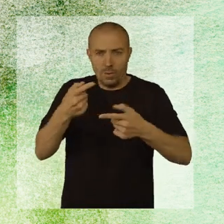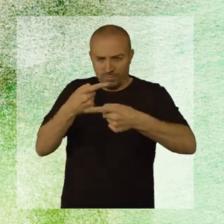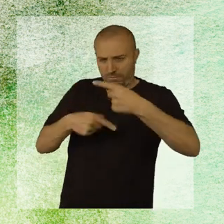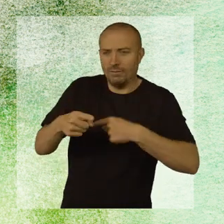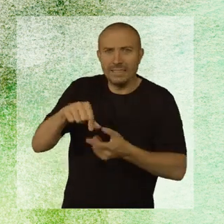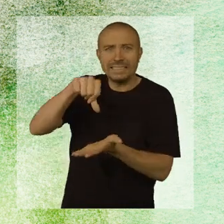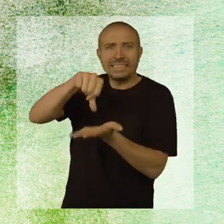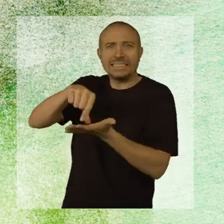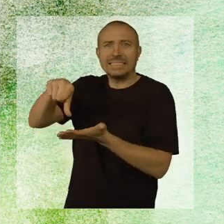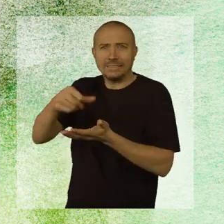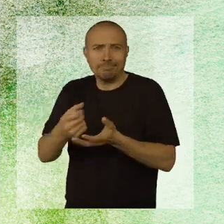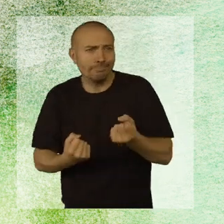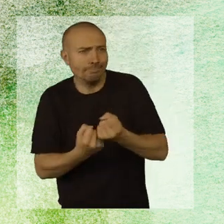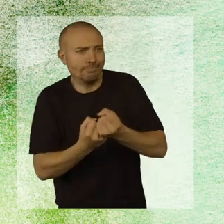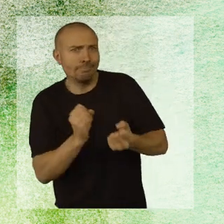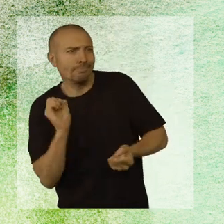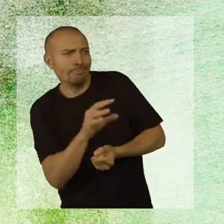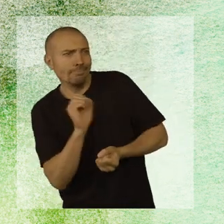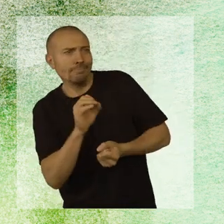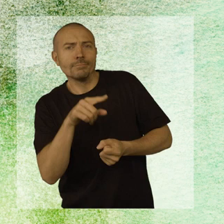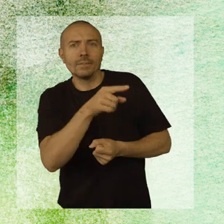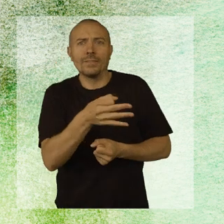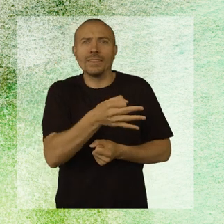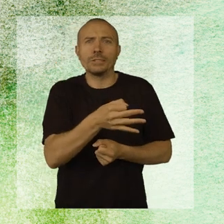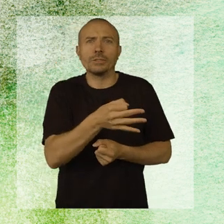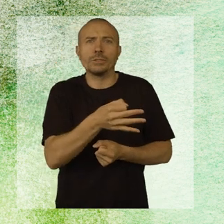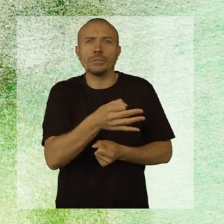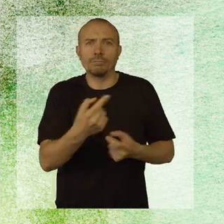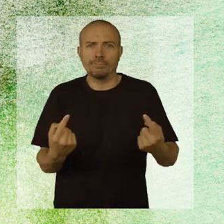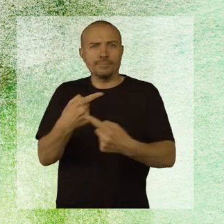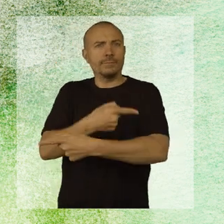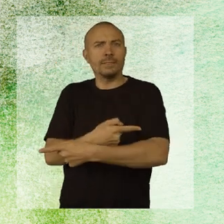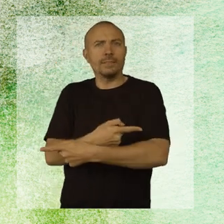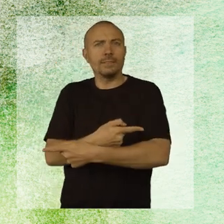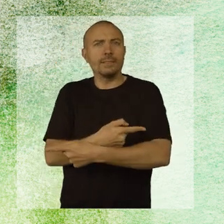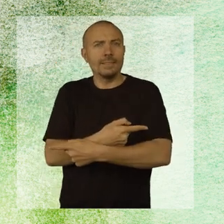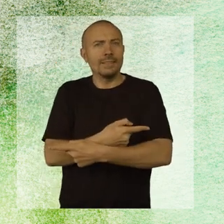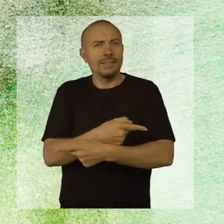actuellement, c'est nous qui cotisons ici, en ville, à la famille,